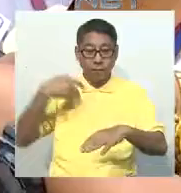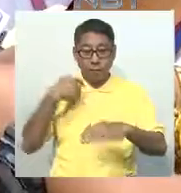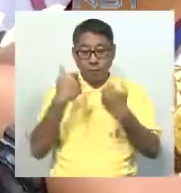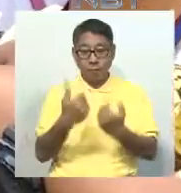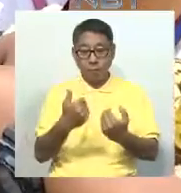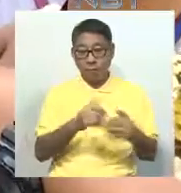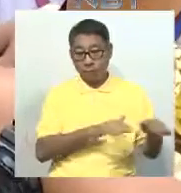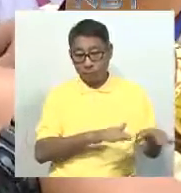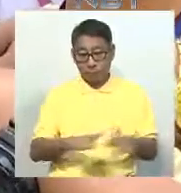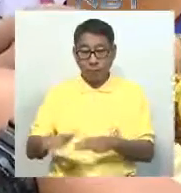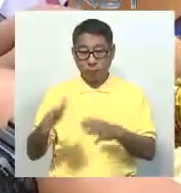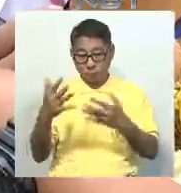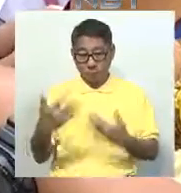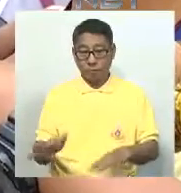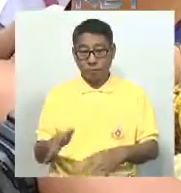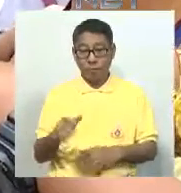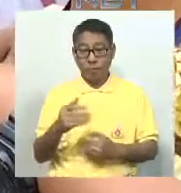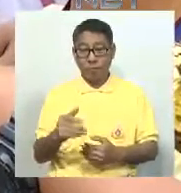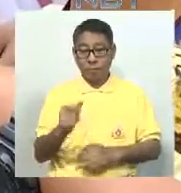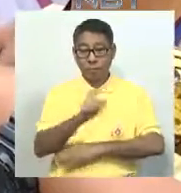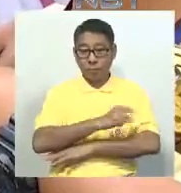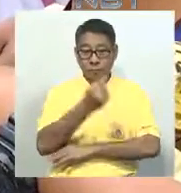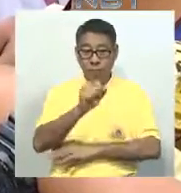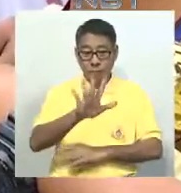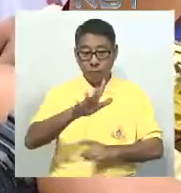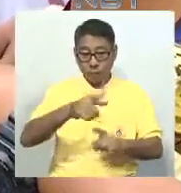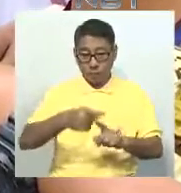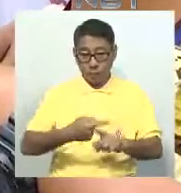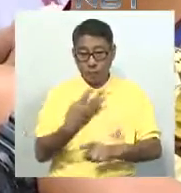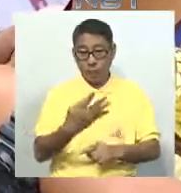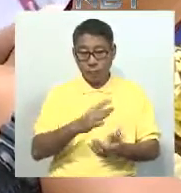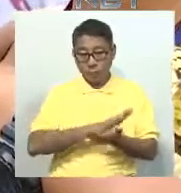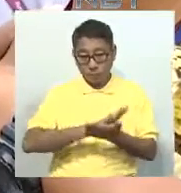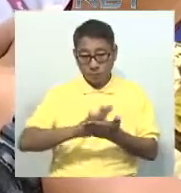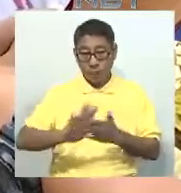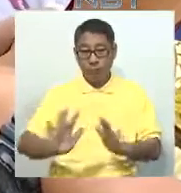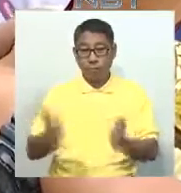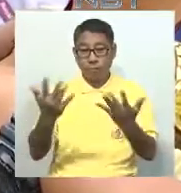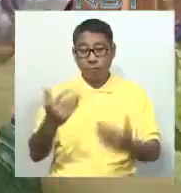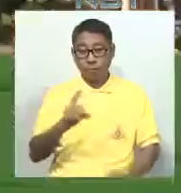ไอ้งั้นพร้อมไปหมดแล้วเกือบ 100% วันที่15 เมษายนก็จะเสร็จหมด 100%